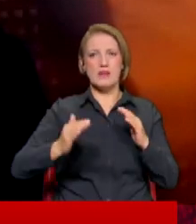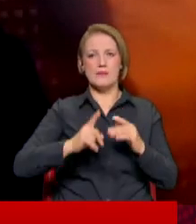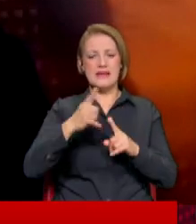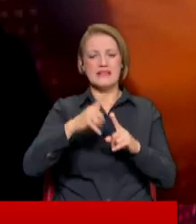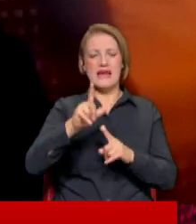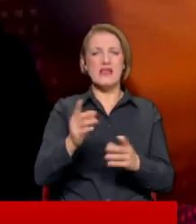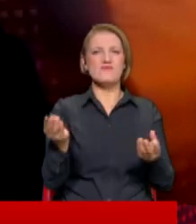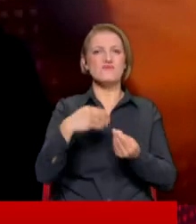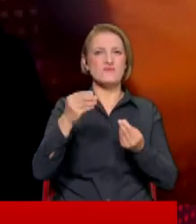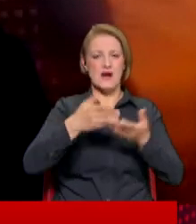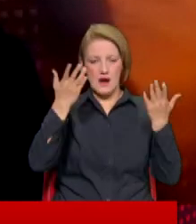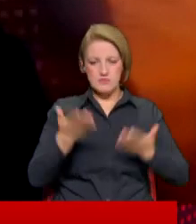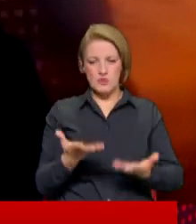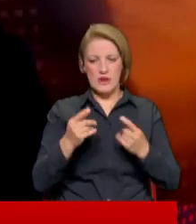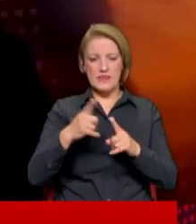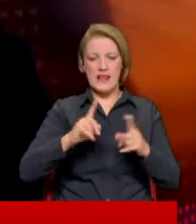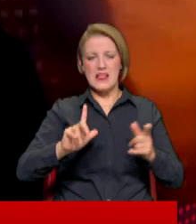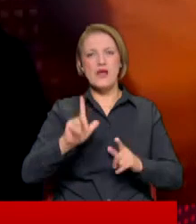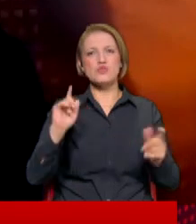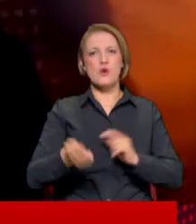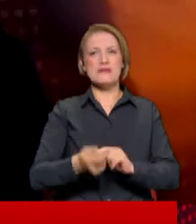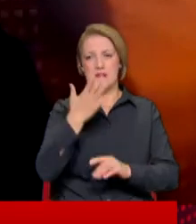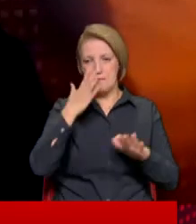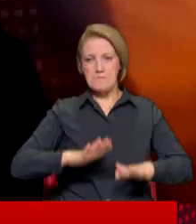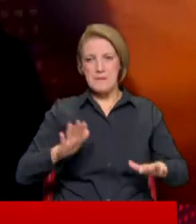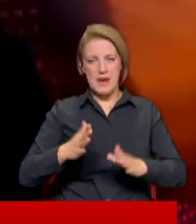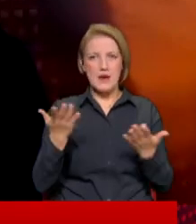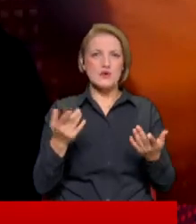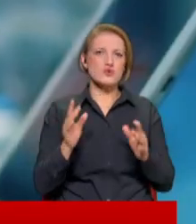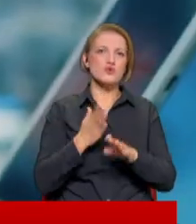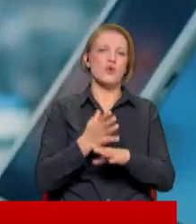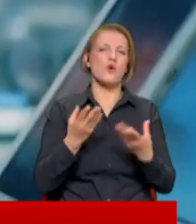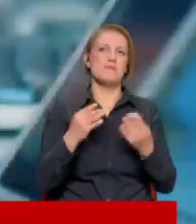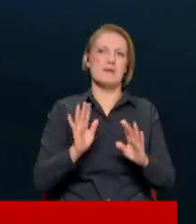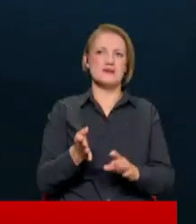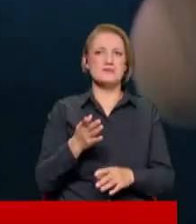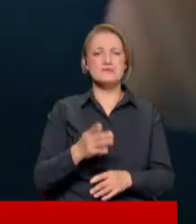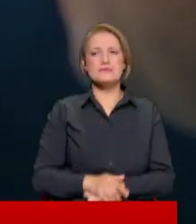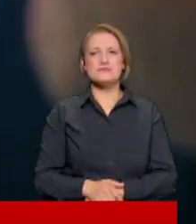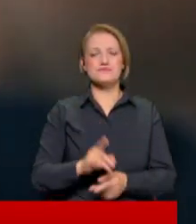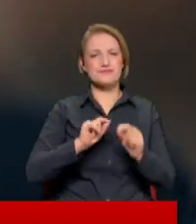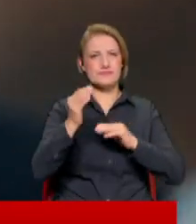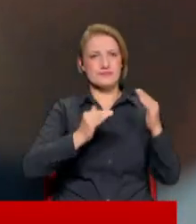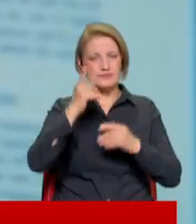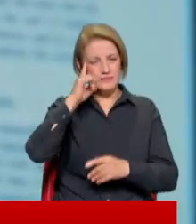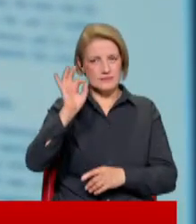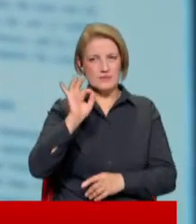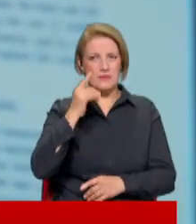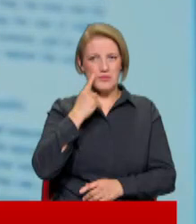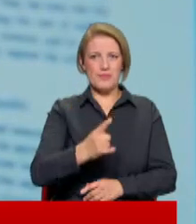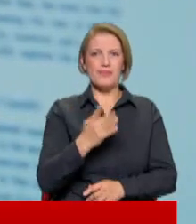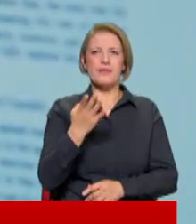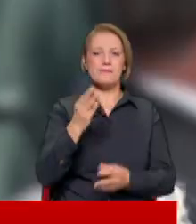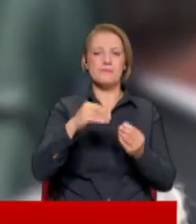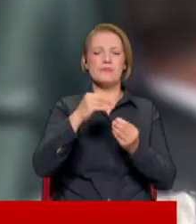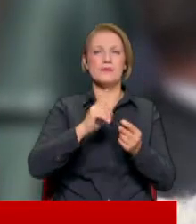TL faizine razı olarak TL'ye dönmesini beklemek çok makul bir durum olmaz. Ekonomistlere göre sadece Merkez Bankası'nın politika